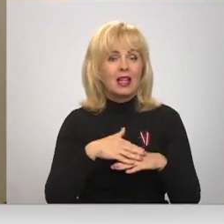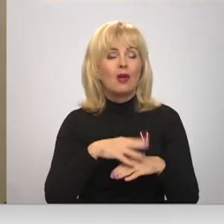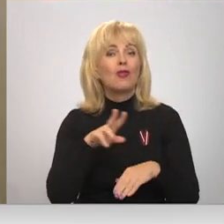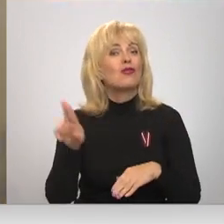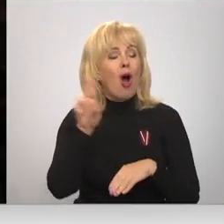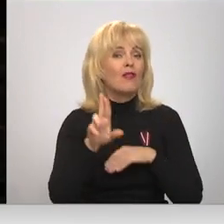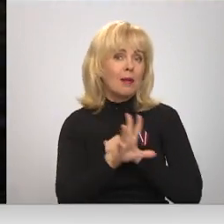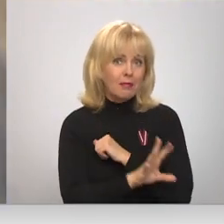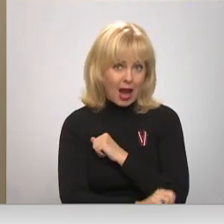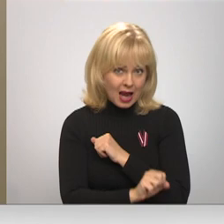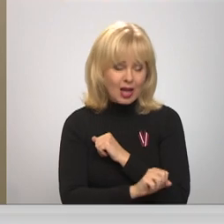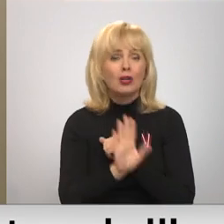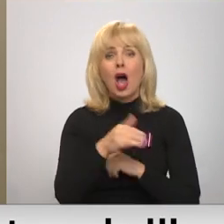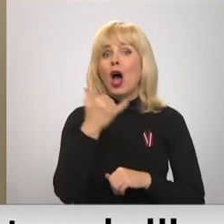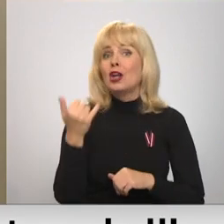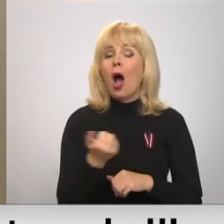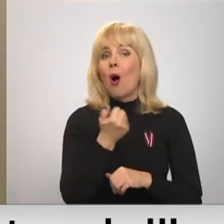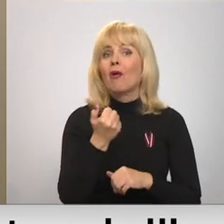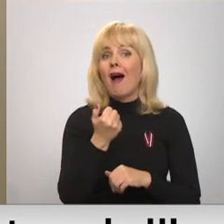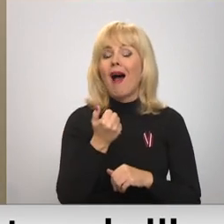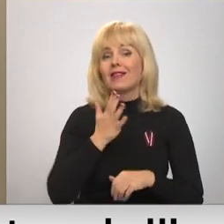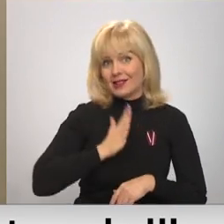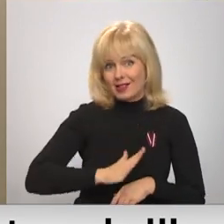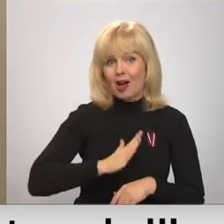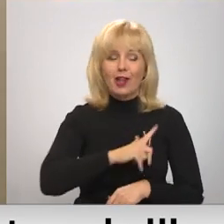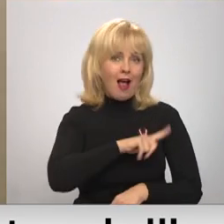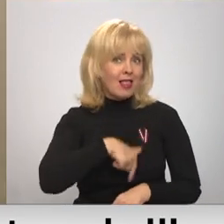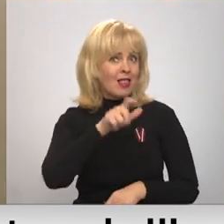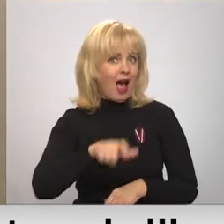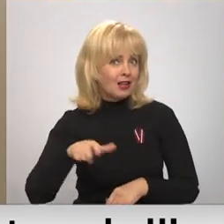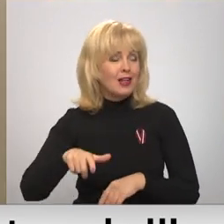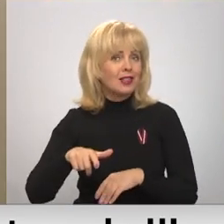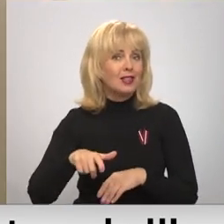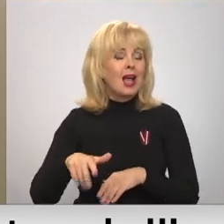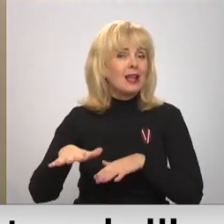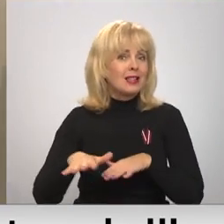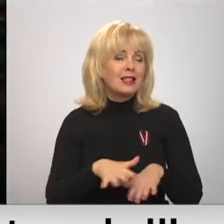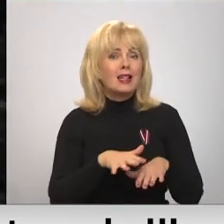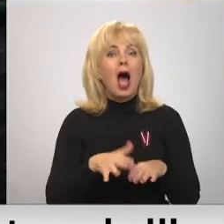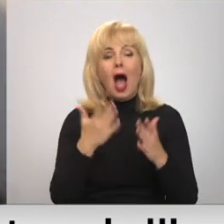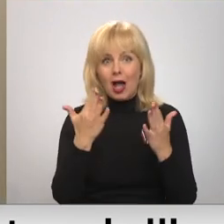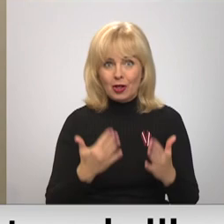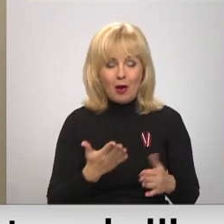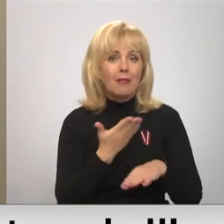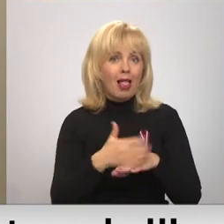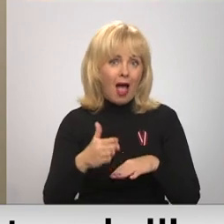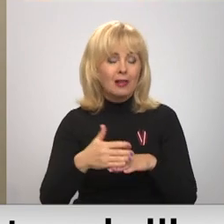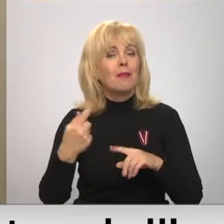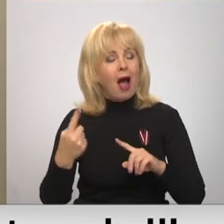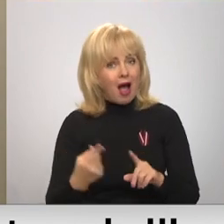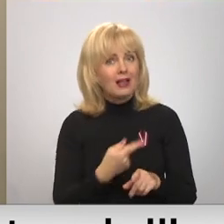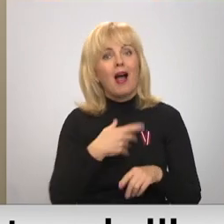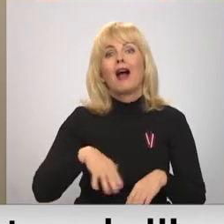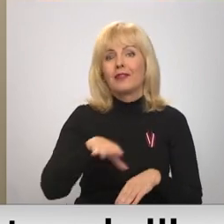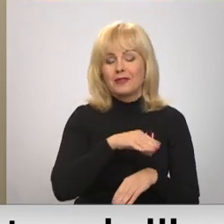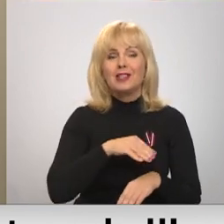un, nu, un jaungada sagaidīšana. Un tā kā latviešu sarīkojumiem pašlaik mēs tā lēnam sākam atkal viss un ceras, ka